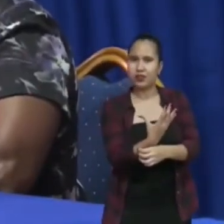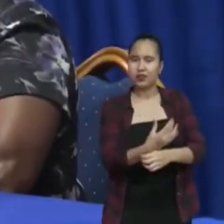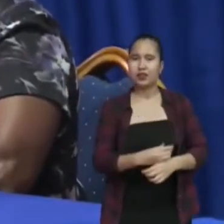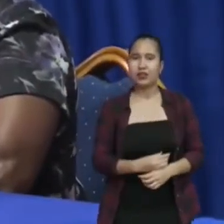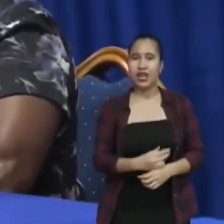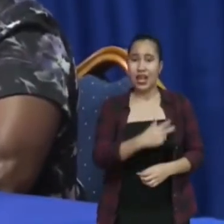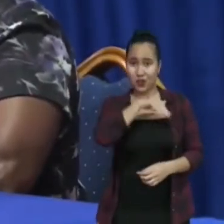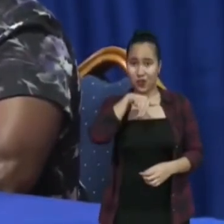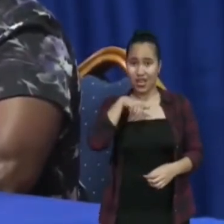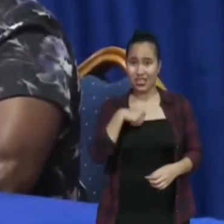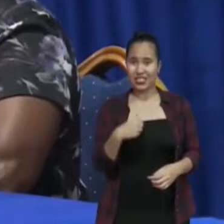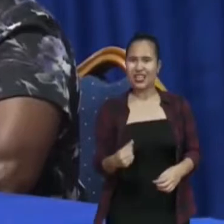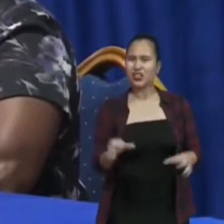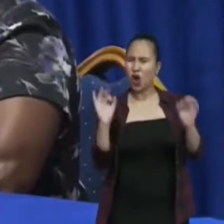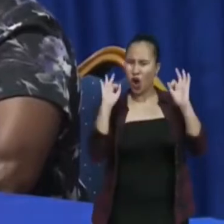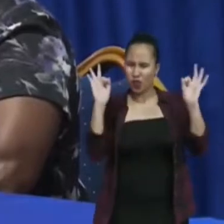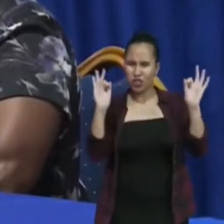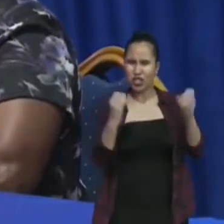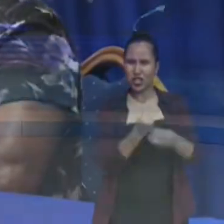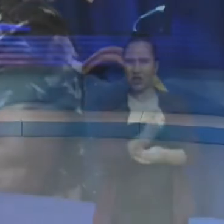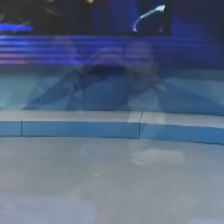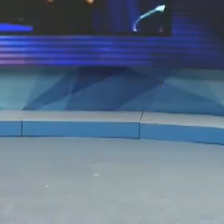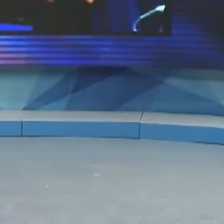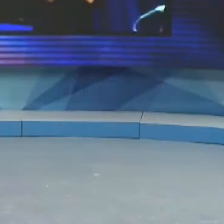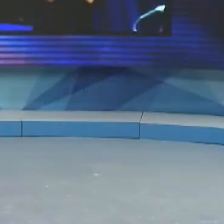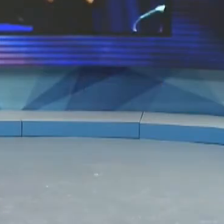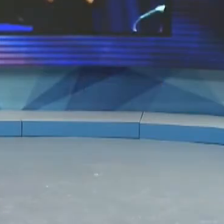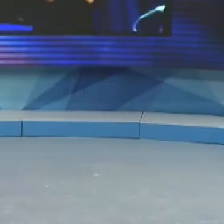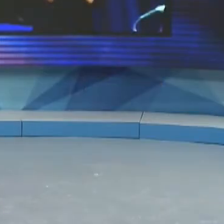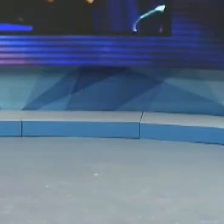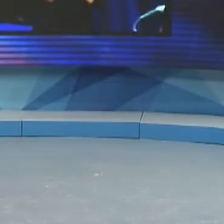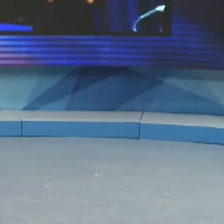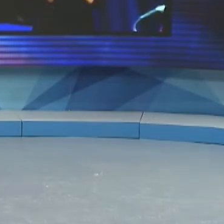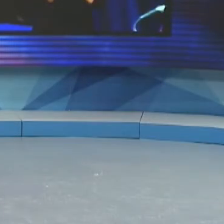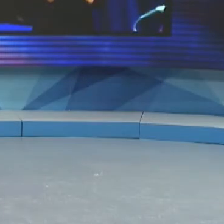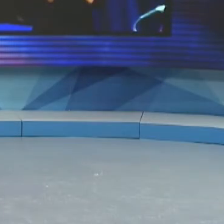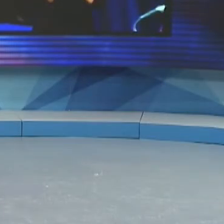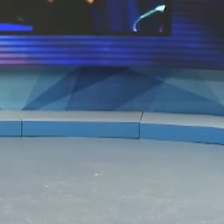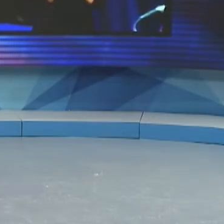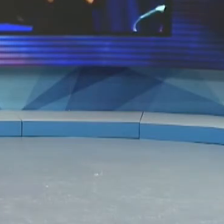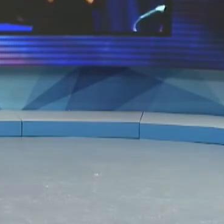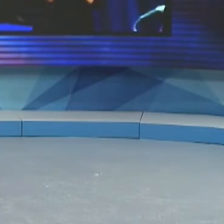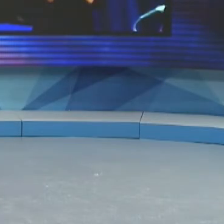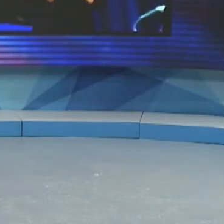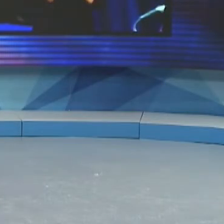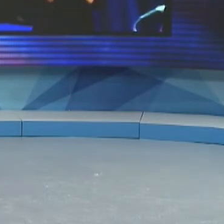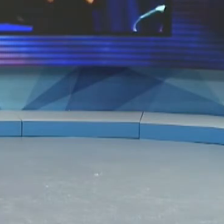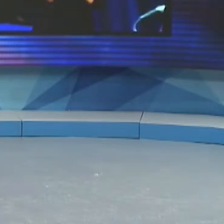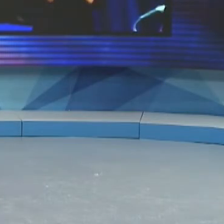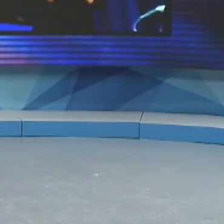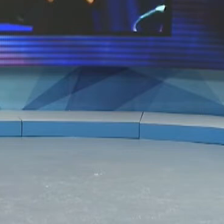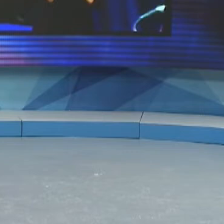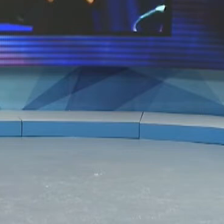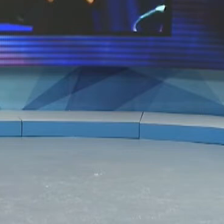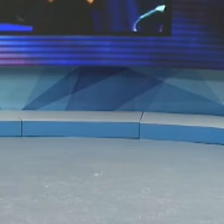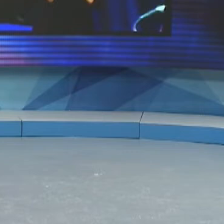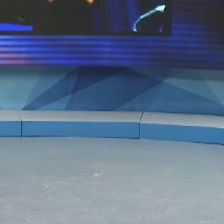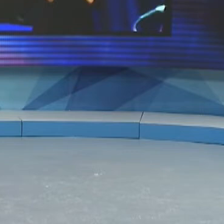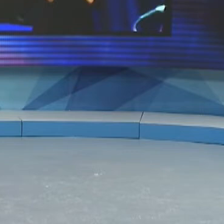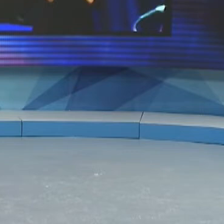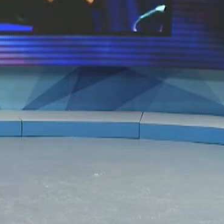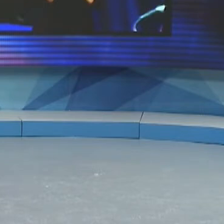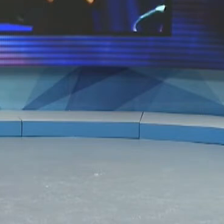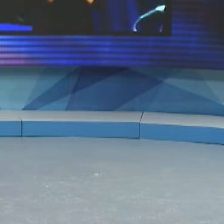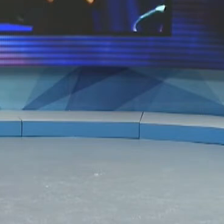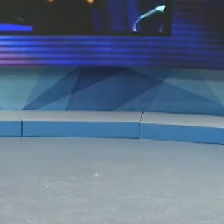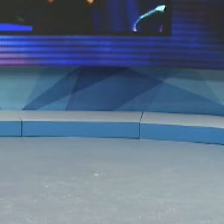niet houdt aan de maatregelen. Ondanks de lockdown ging bijna alles normaal door. De DNV-directeur zegt dat er ook